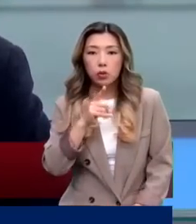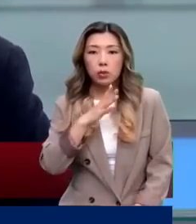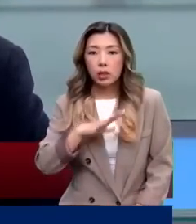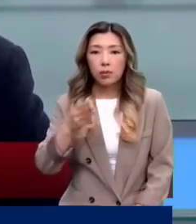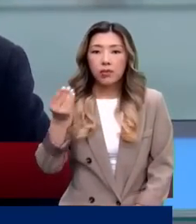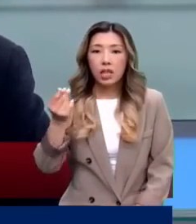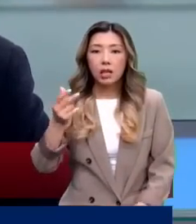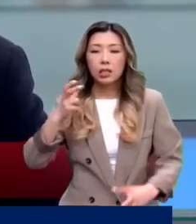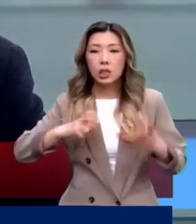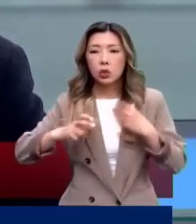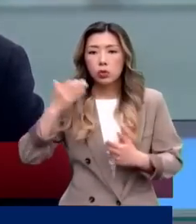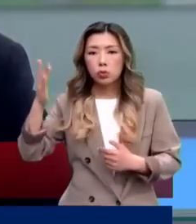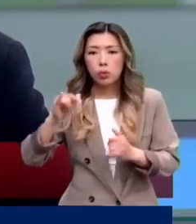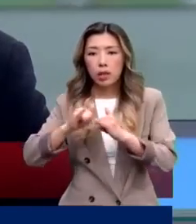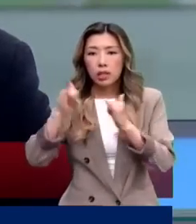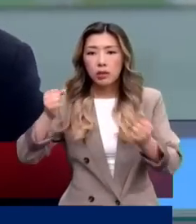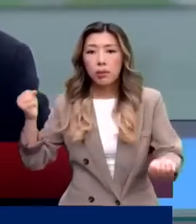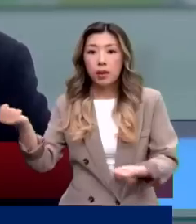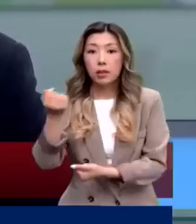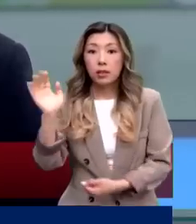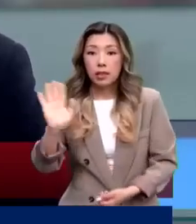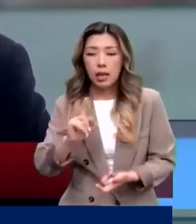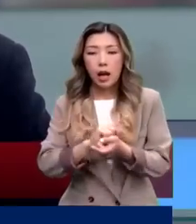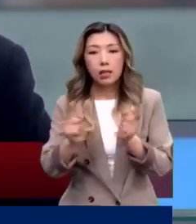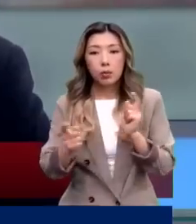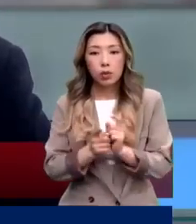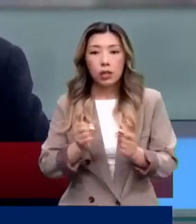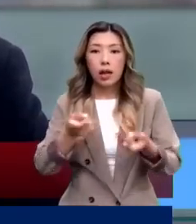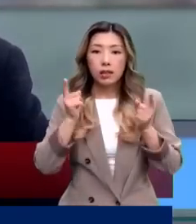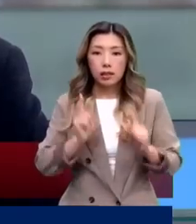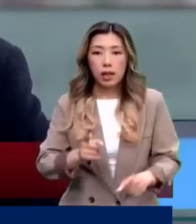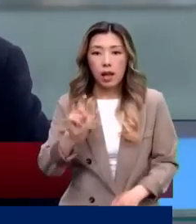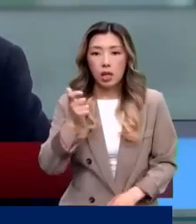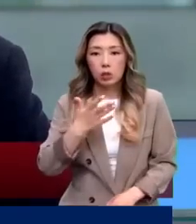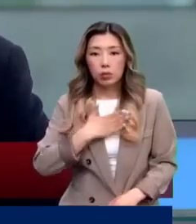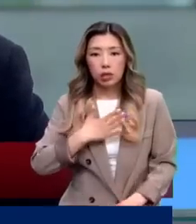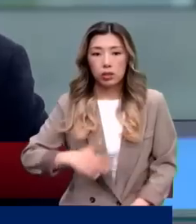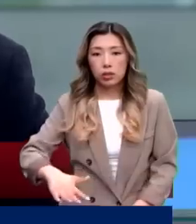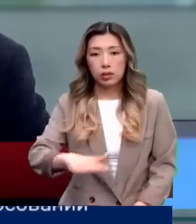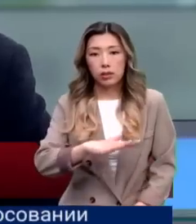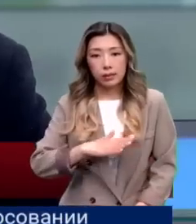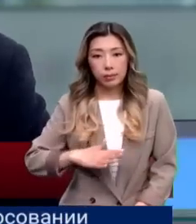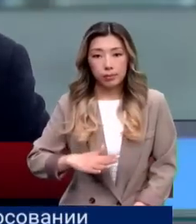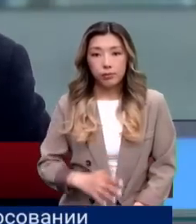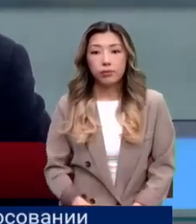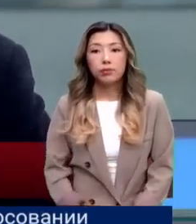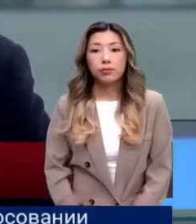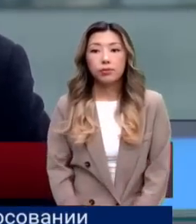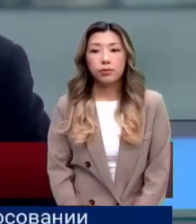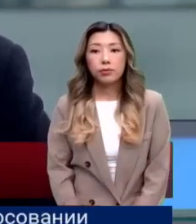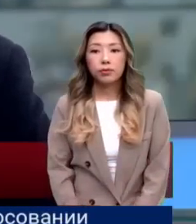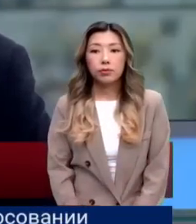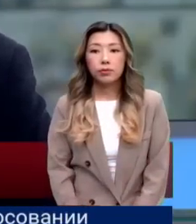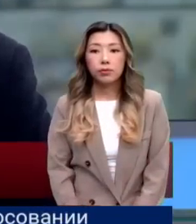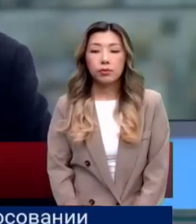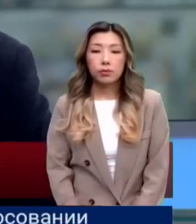фин-институты, на их развитие, поддержку, а на реальный сектор экономики. Мы уже видели,